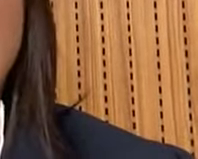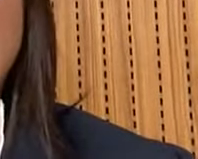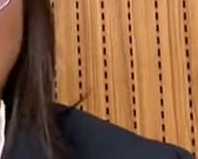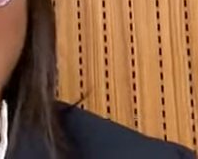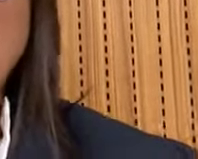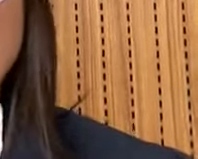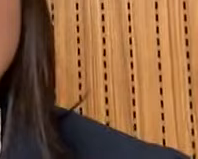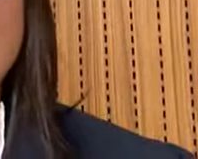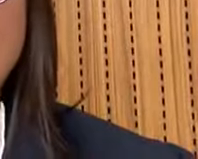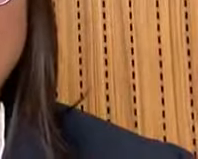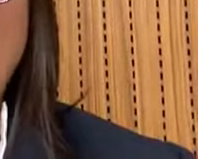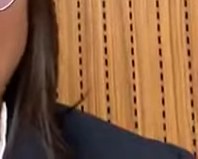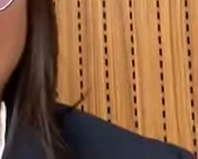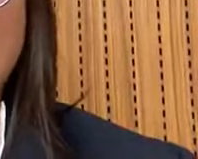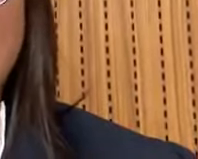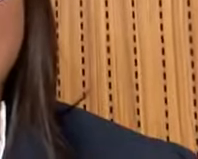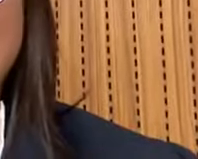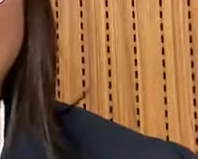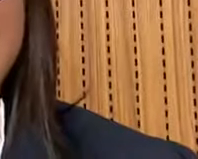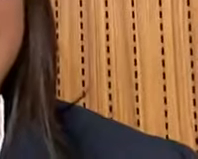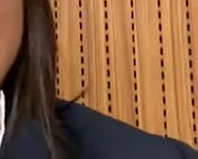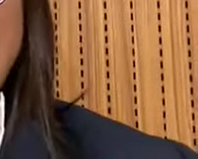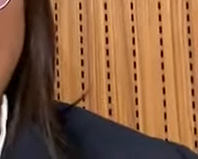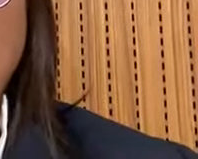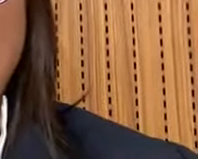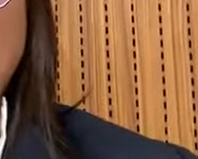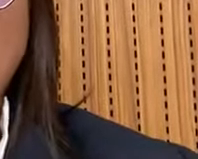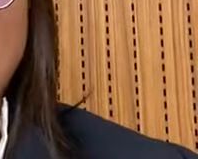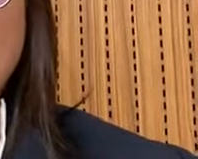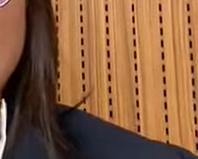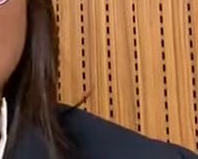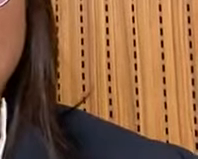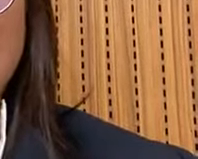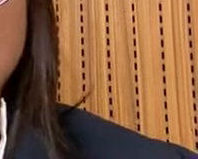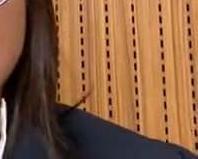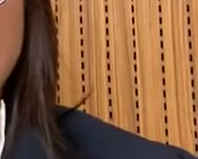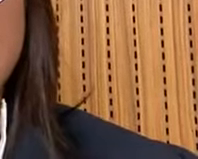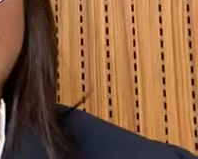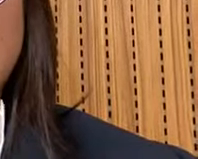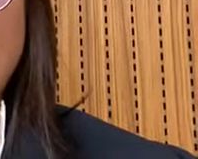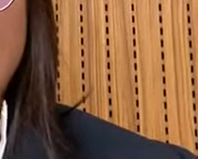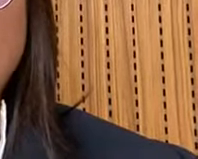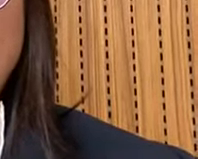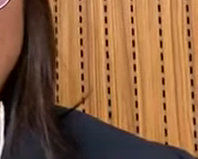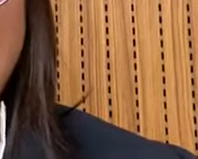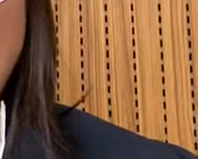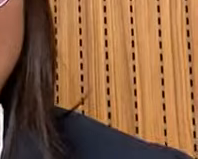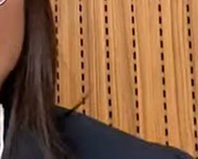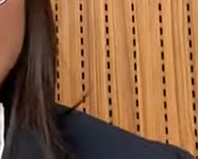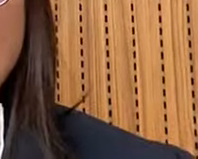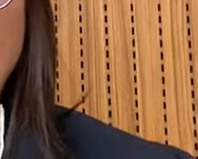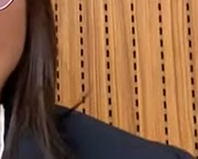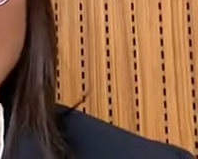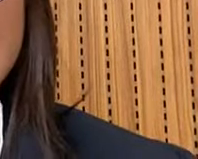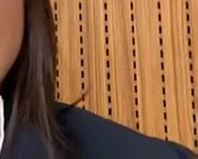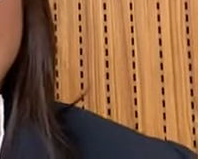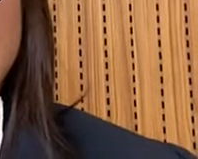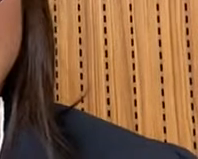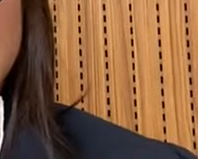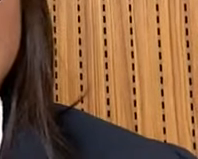แล้วก็คนที่อภิปรายนะคะก็เป็นการอภิปรายไปที่นายมตรีในการบริหารงานผิดพลาดนะคะทั้งเรื่อง